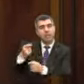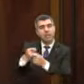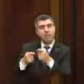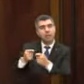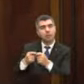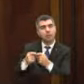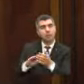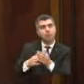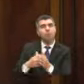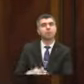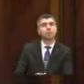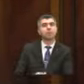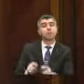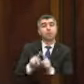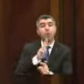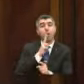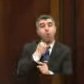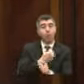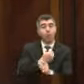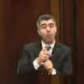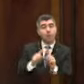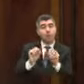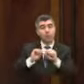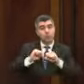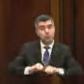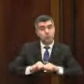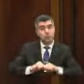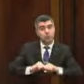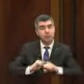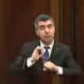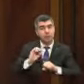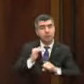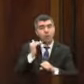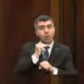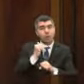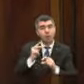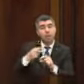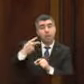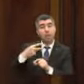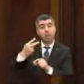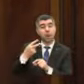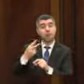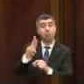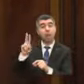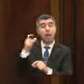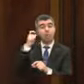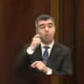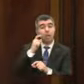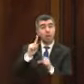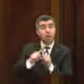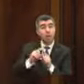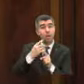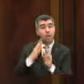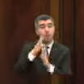فيه هو أنه الحكومة لم تتجاوب بالسرعة اللازمة مع خطاب جلالة الملك، نداء جلالة الملك بخصوص إعداد